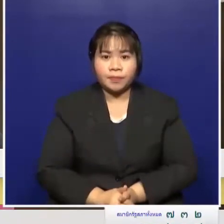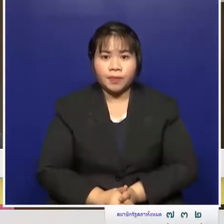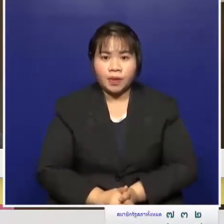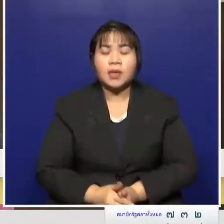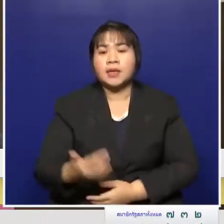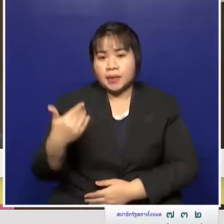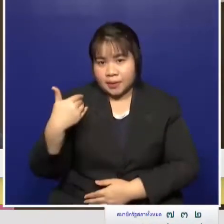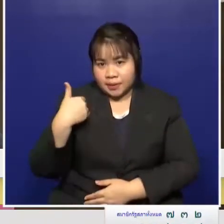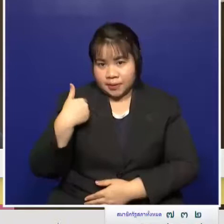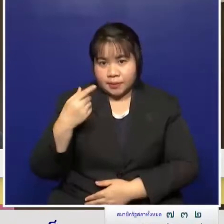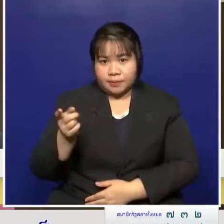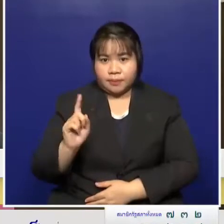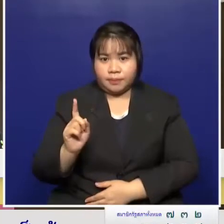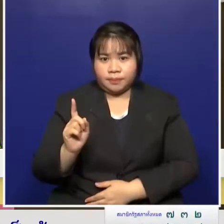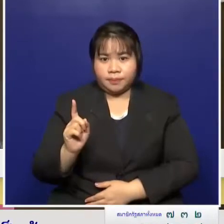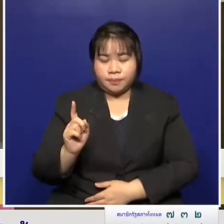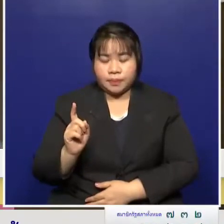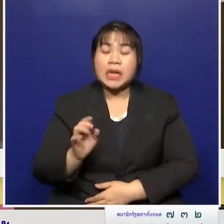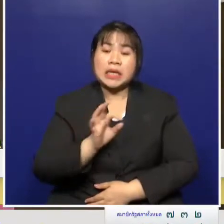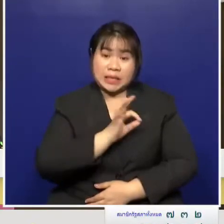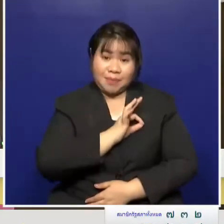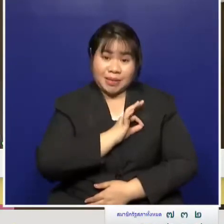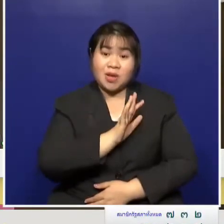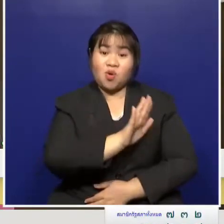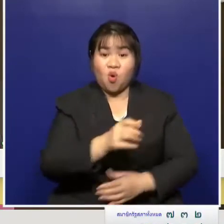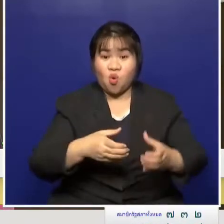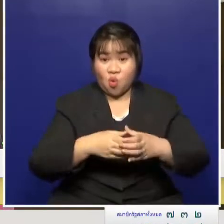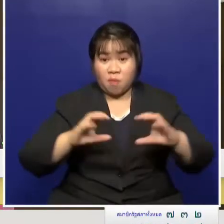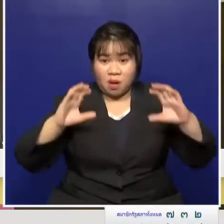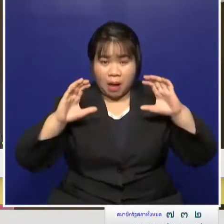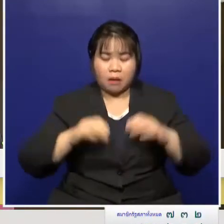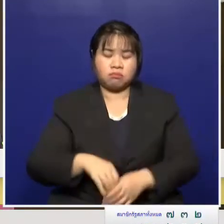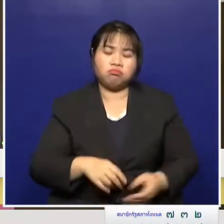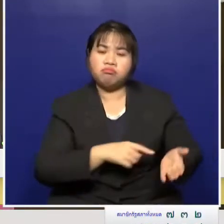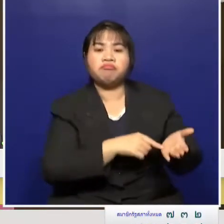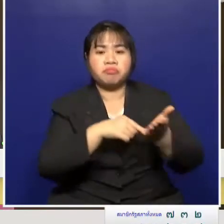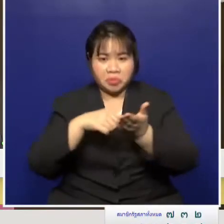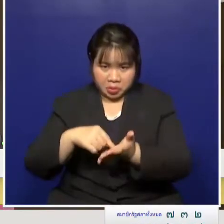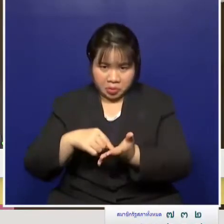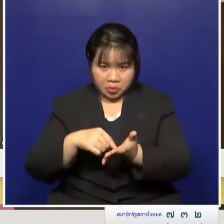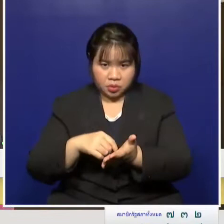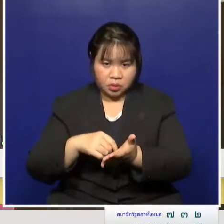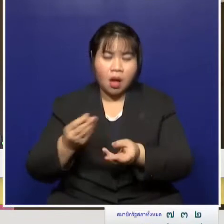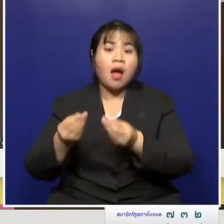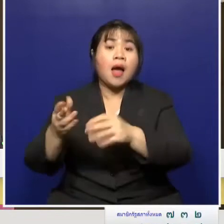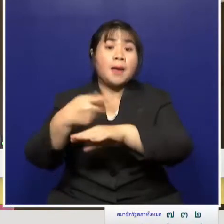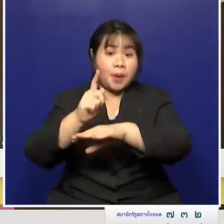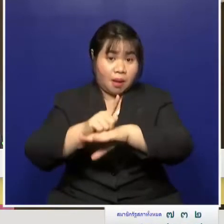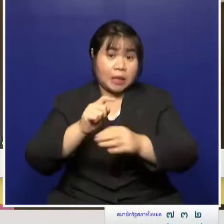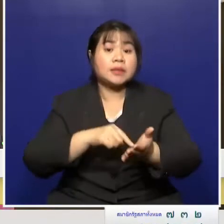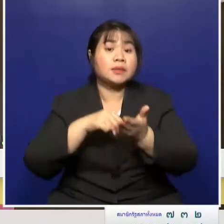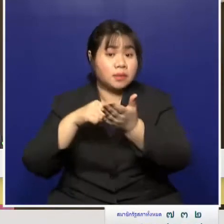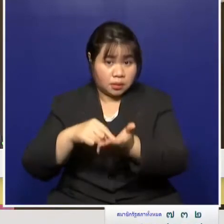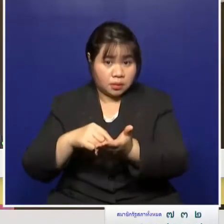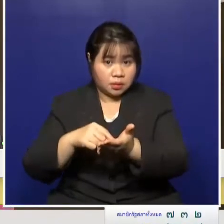ากนี้ยังมีสมาชิกฝั่งรัฐบาลยื่นญัตติต่อประธานรัฐสภาเพื่